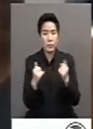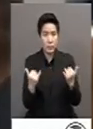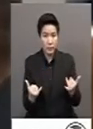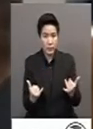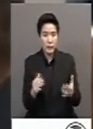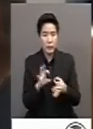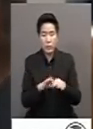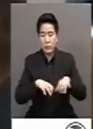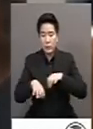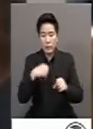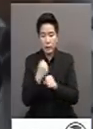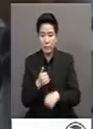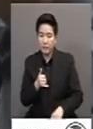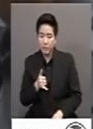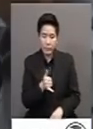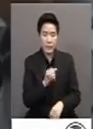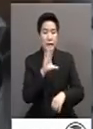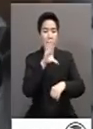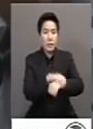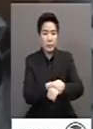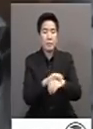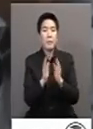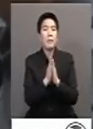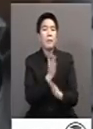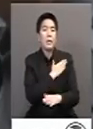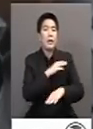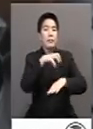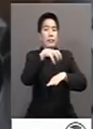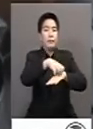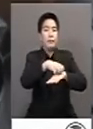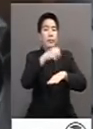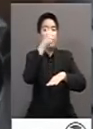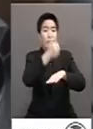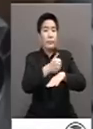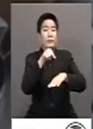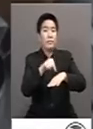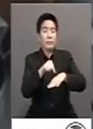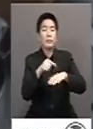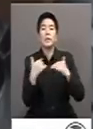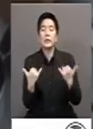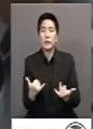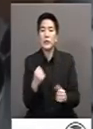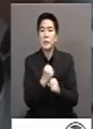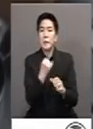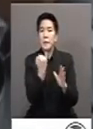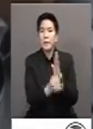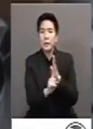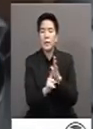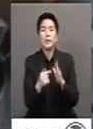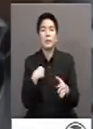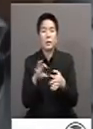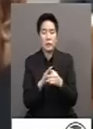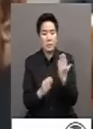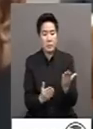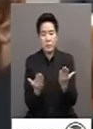ในการดำเนินการเข้าไปจับกลุ่มพระเทพยานมหามุนีหรือว่าพระธรรมชโยครับซึ่งเป็นผู้ต้องหาเนี่ยมี